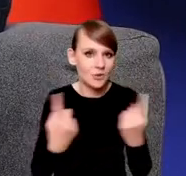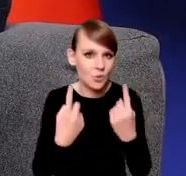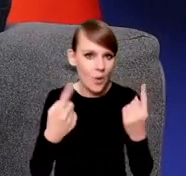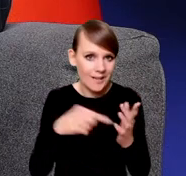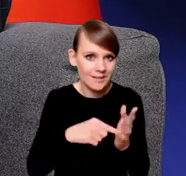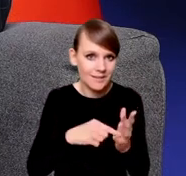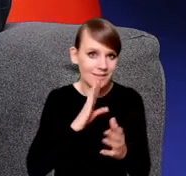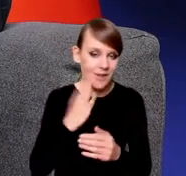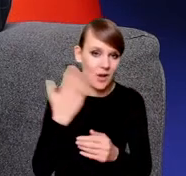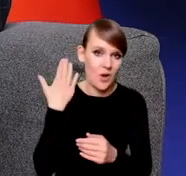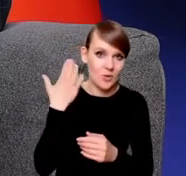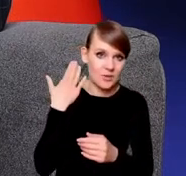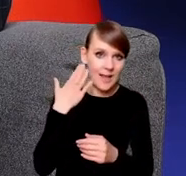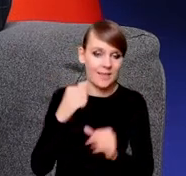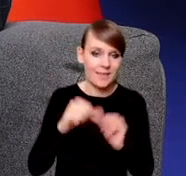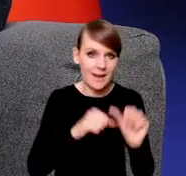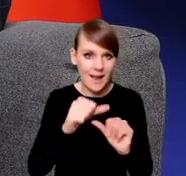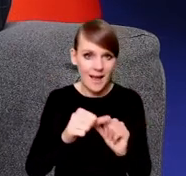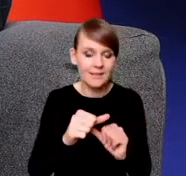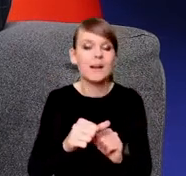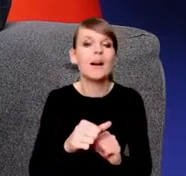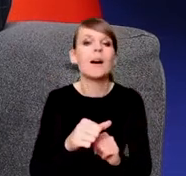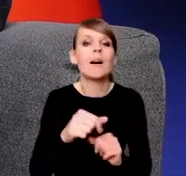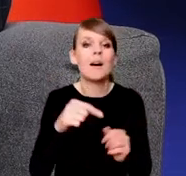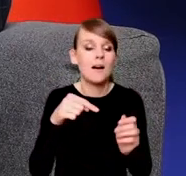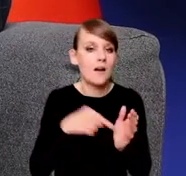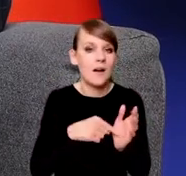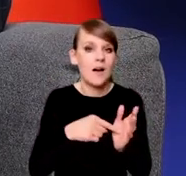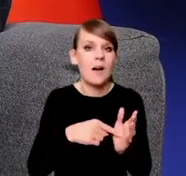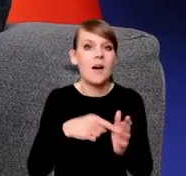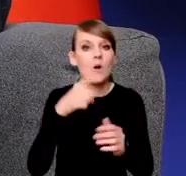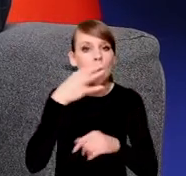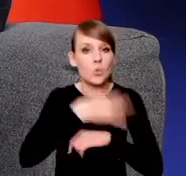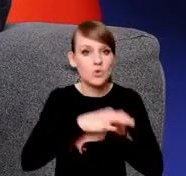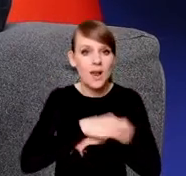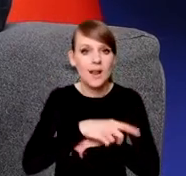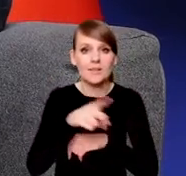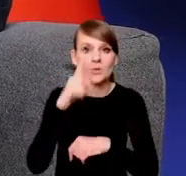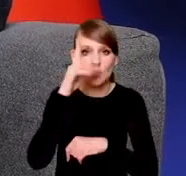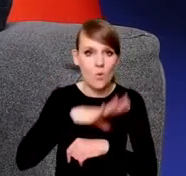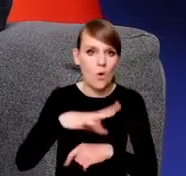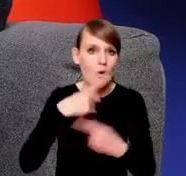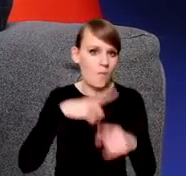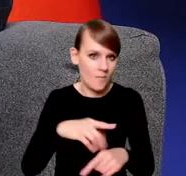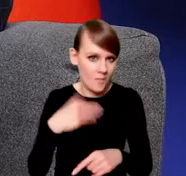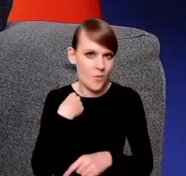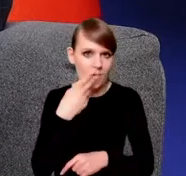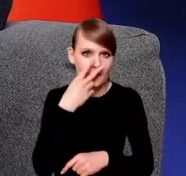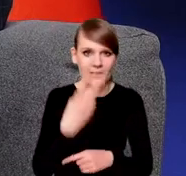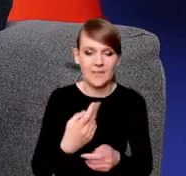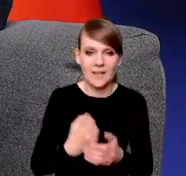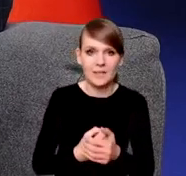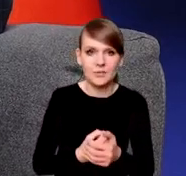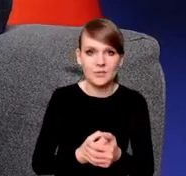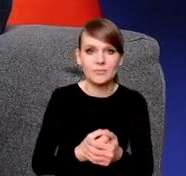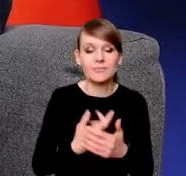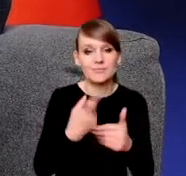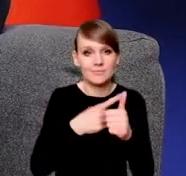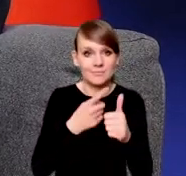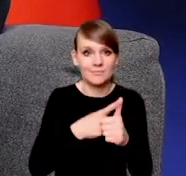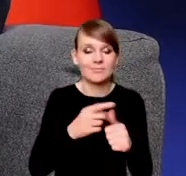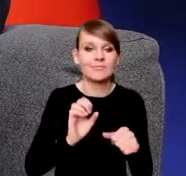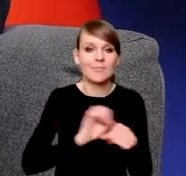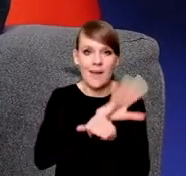w ostatnich latach ta społeczna odpowiedzialność uczelni wybrzmiała. Bo najpierw to oczywiście pandemia